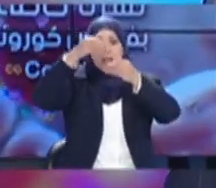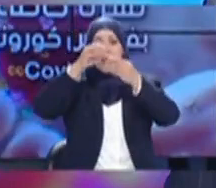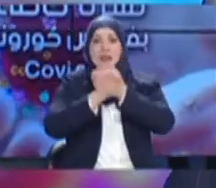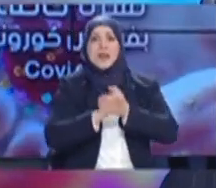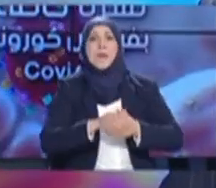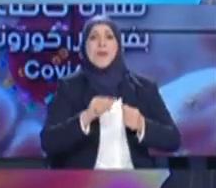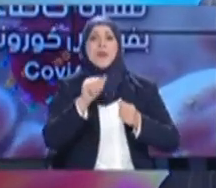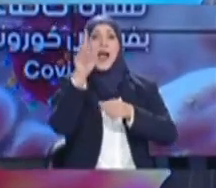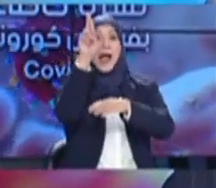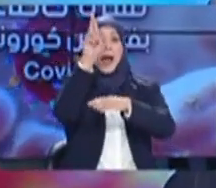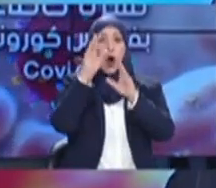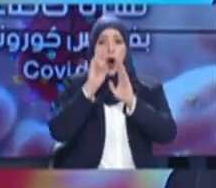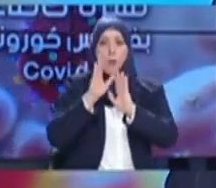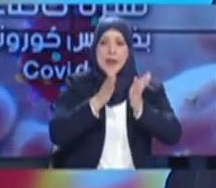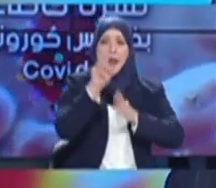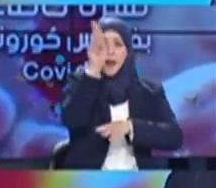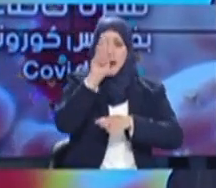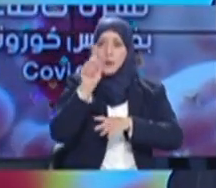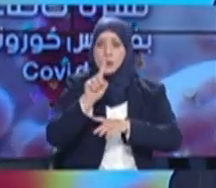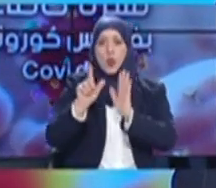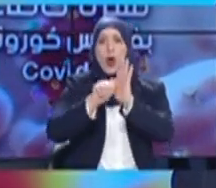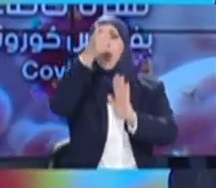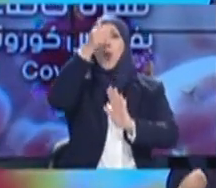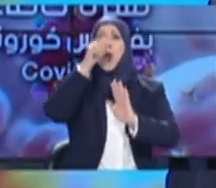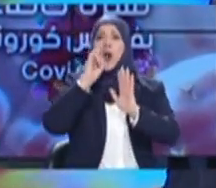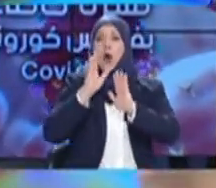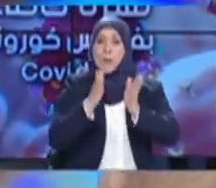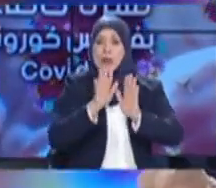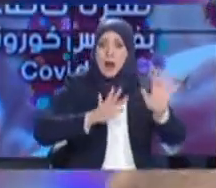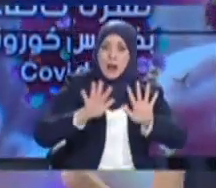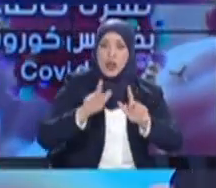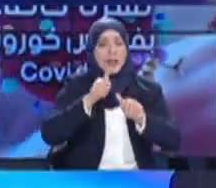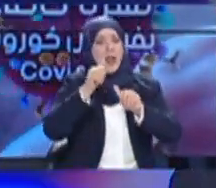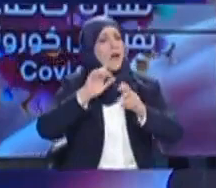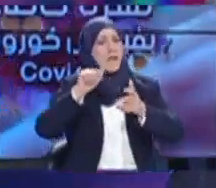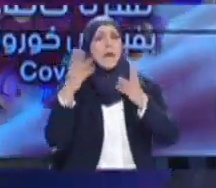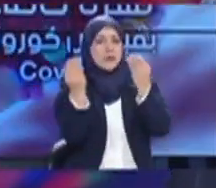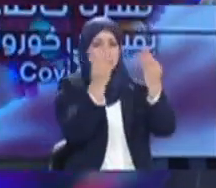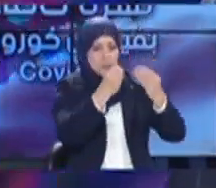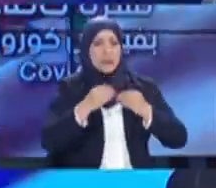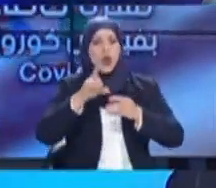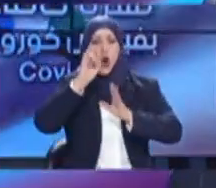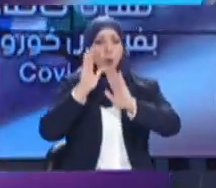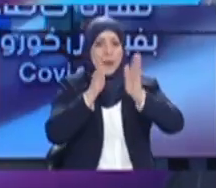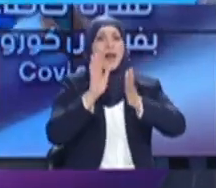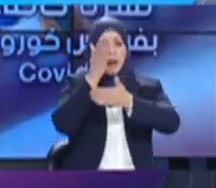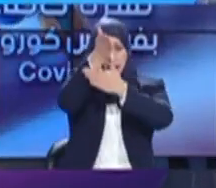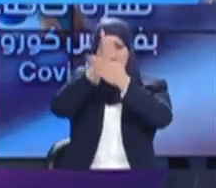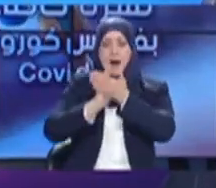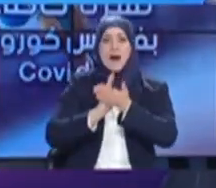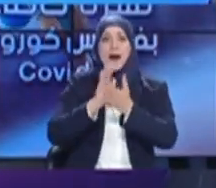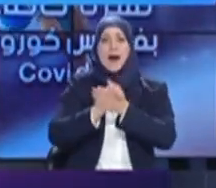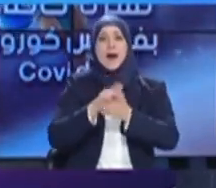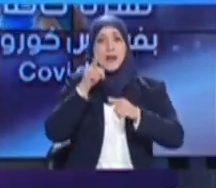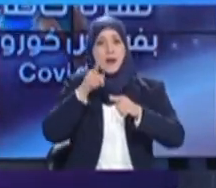مش المستشفى الوحيد اللي هي روحه، فما تحذير على المستوى القومي، واللجنة الوطنية هي اللي